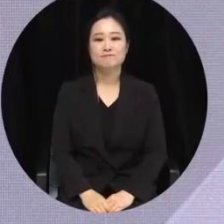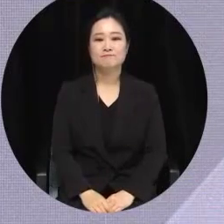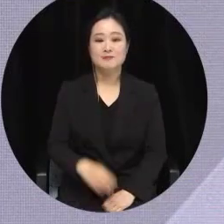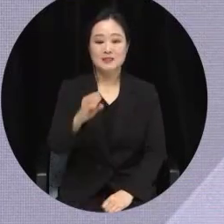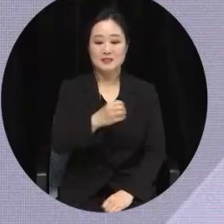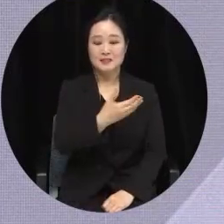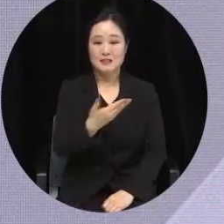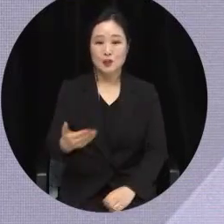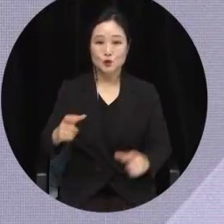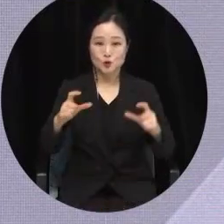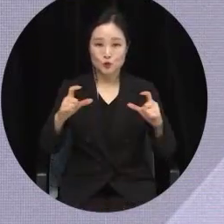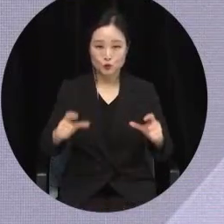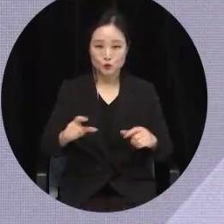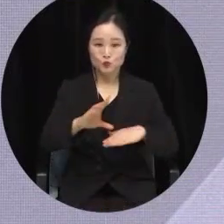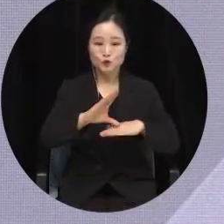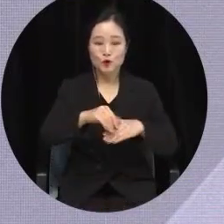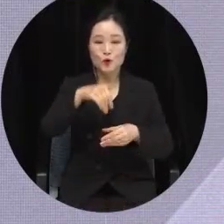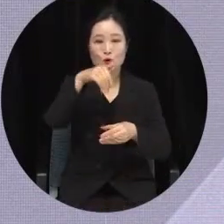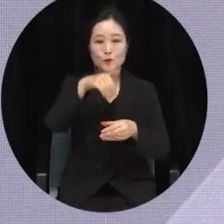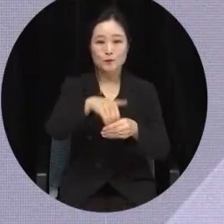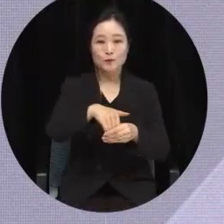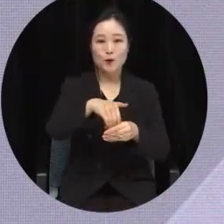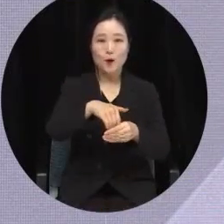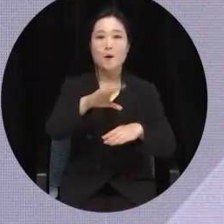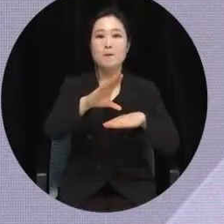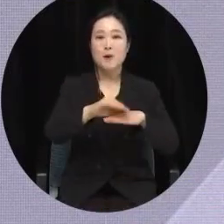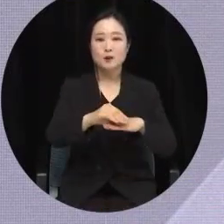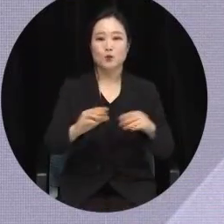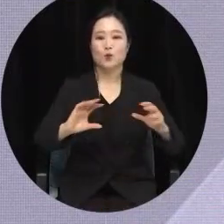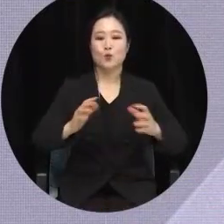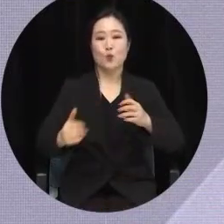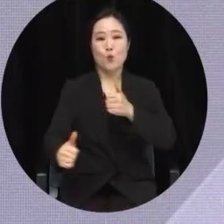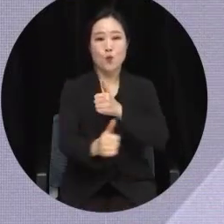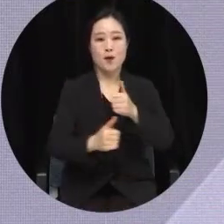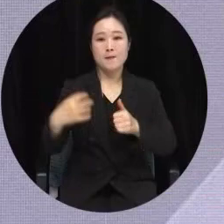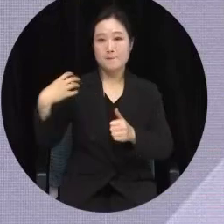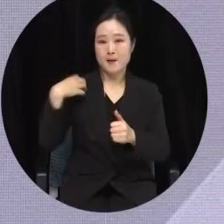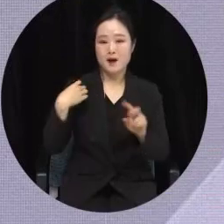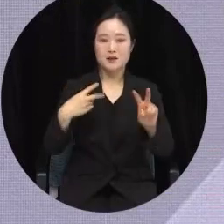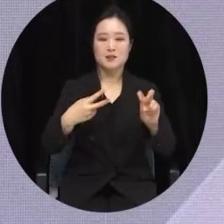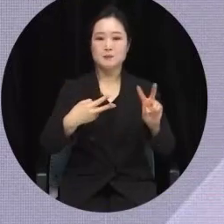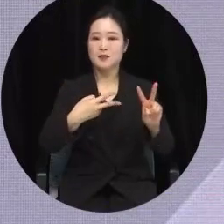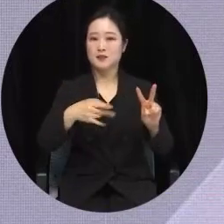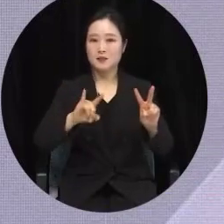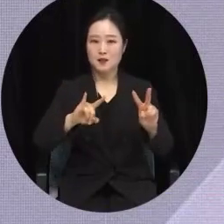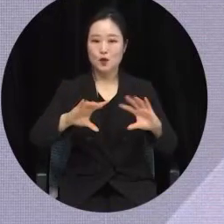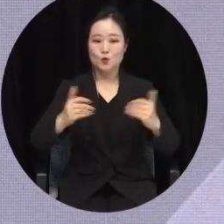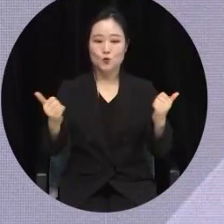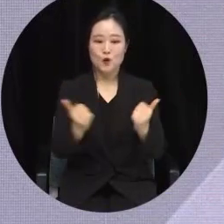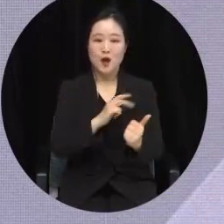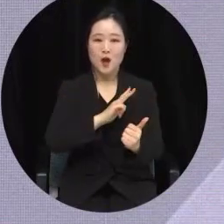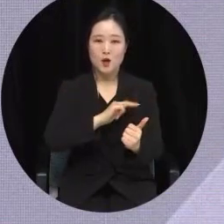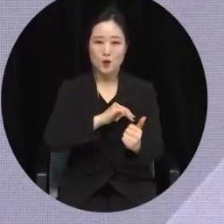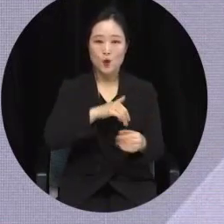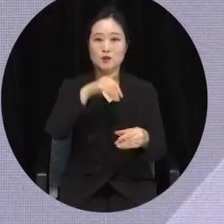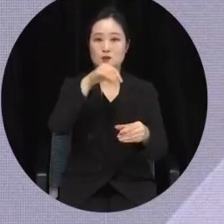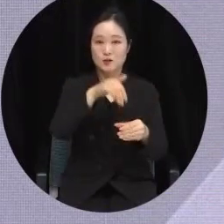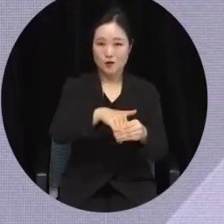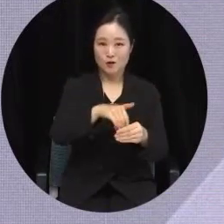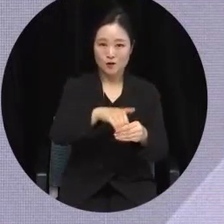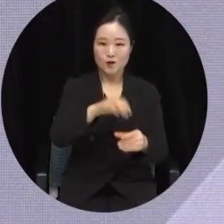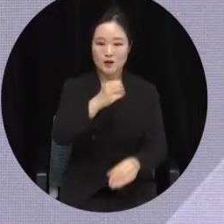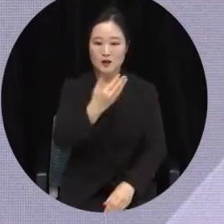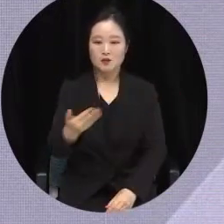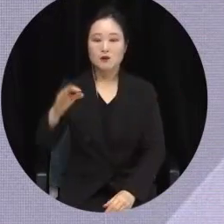양천구 선거방송 토론위원회가 주관하는 제22대 국회의원 선거 양천구 을선거구 후보자